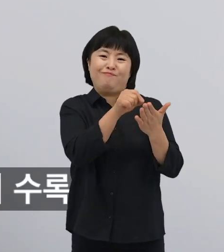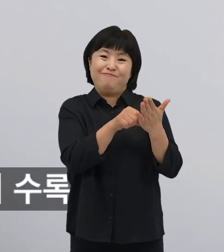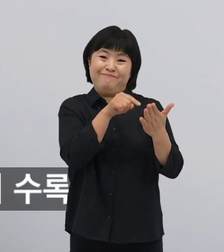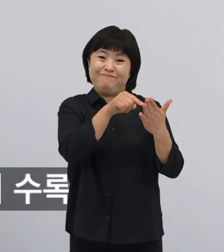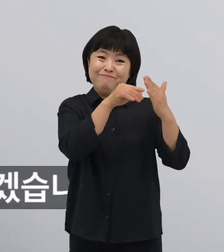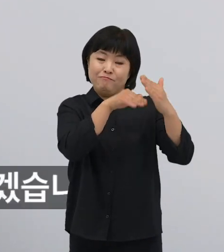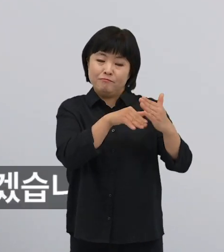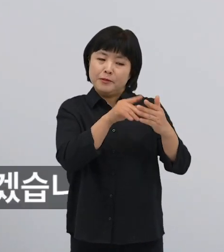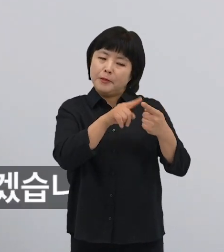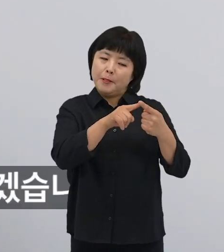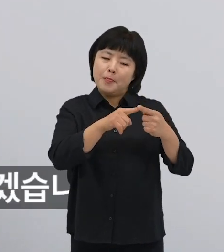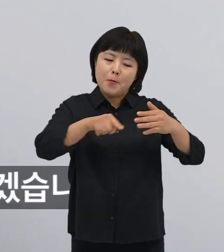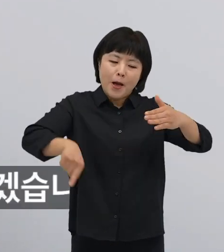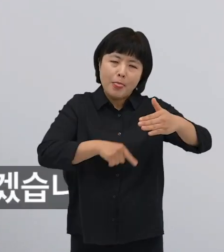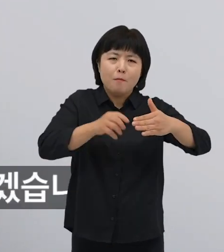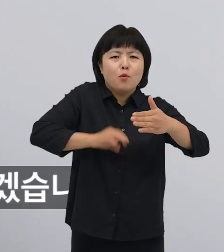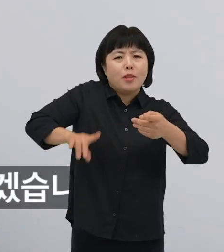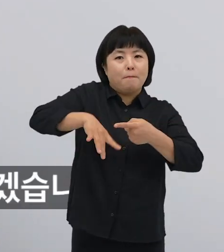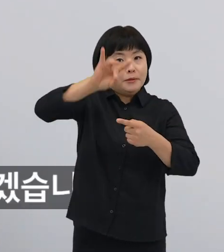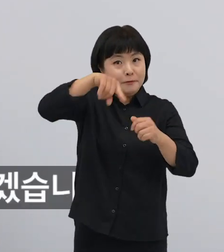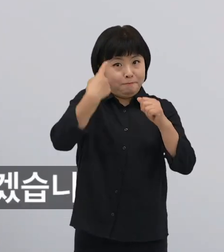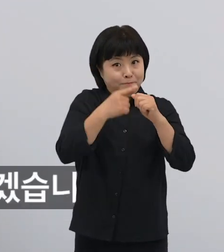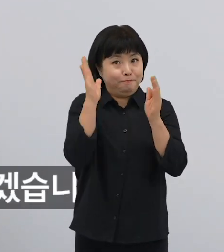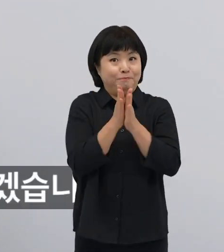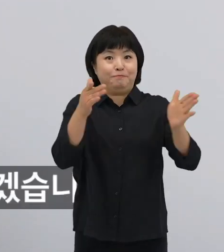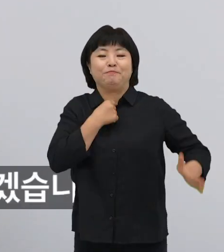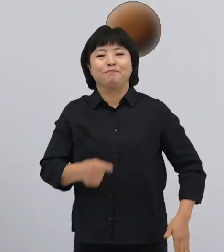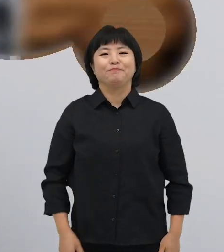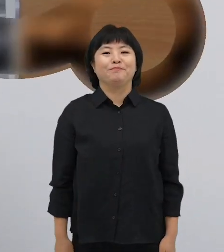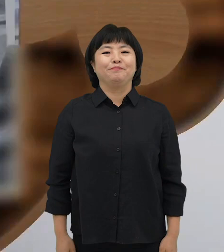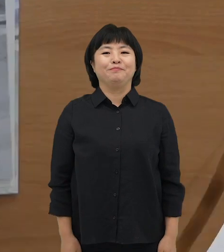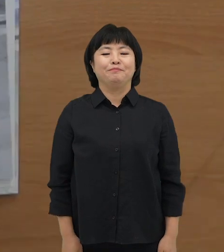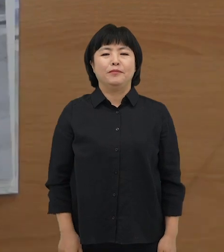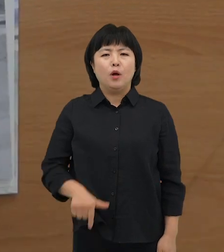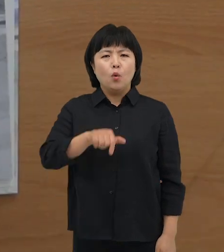없다면에 수록된 관내분실부터 이야기해 보도록 하겠습니다.